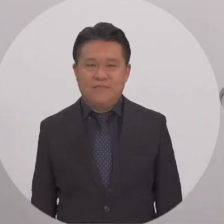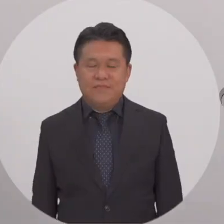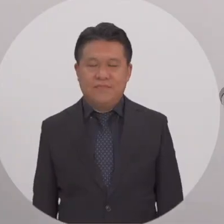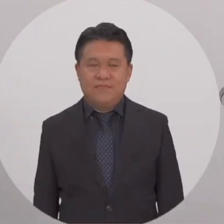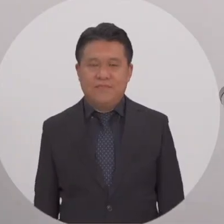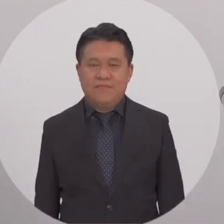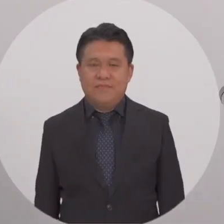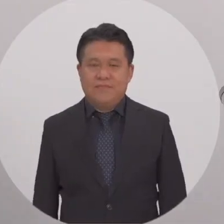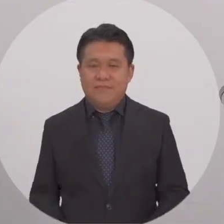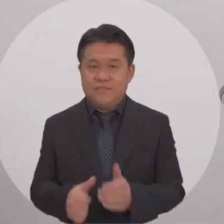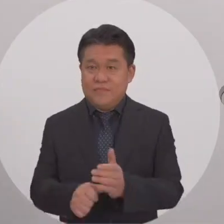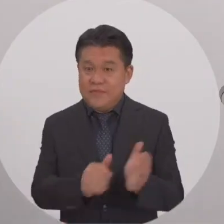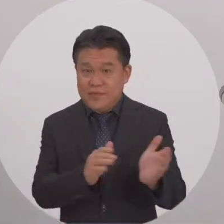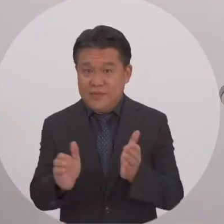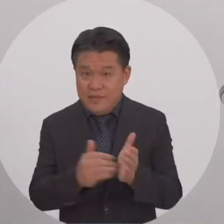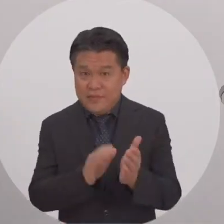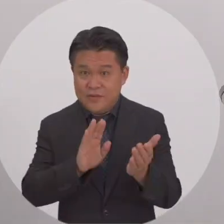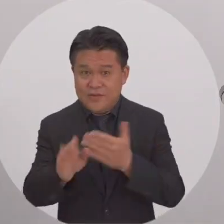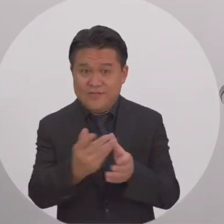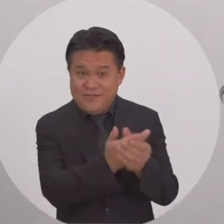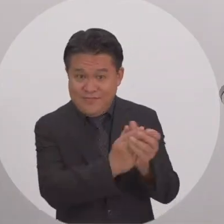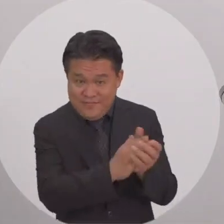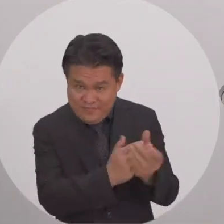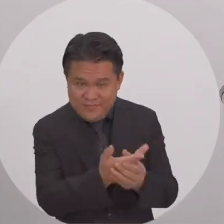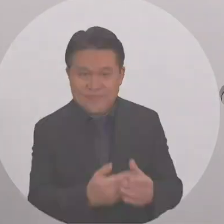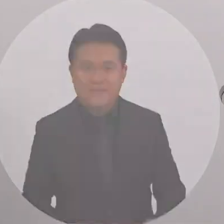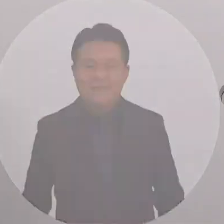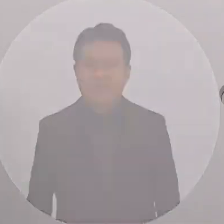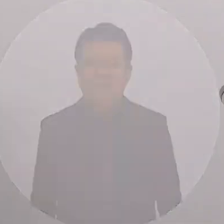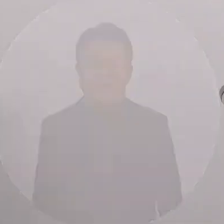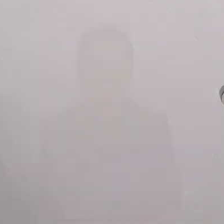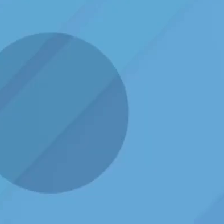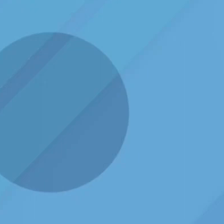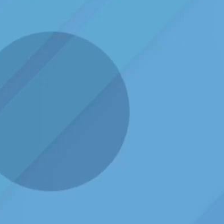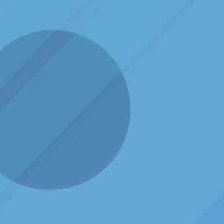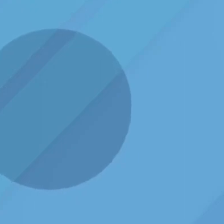사용한 물건을 정리하고 손을 씻습니다.